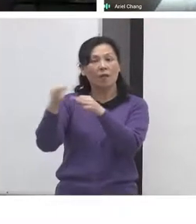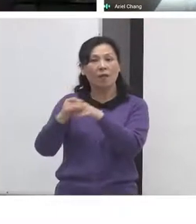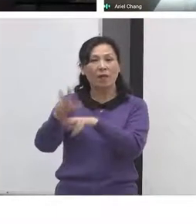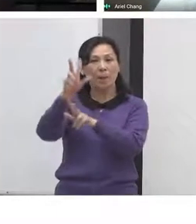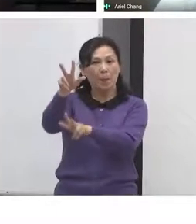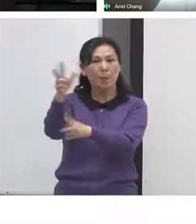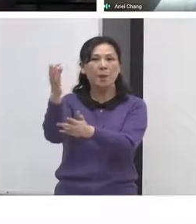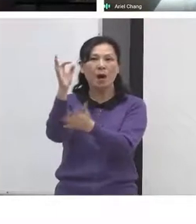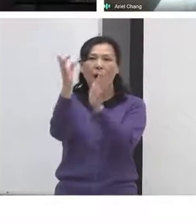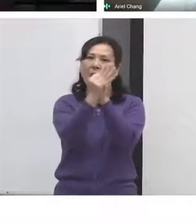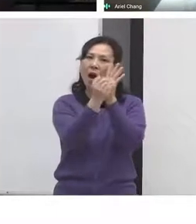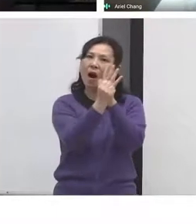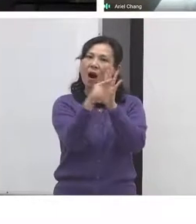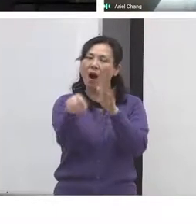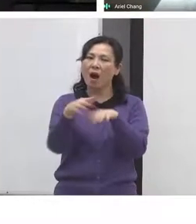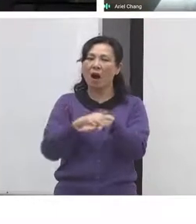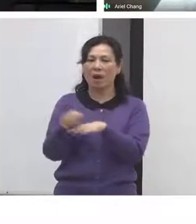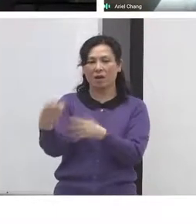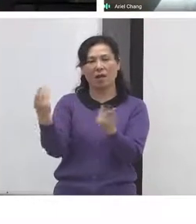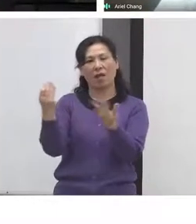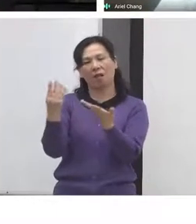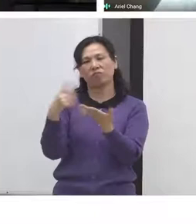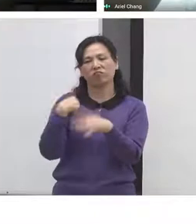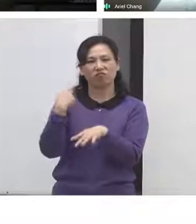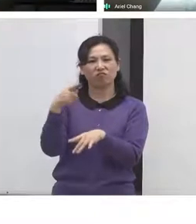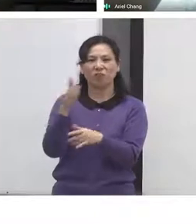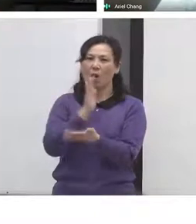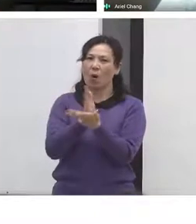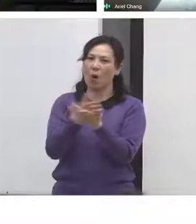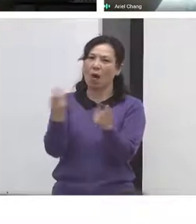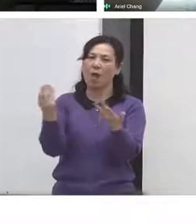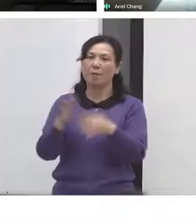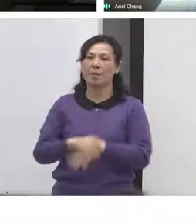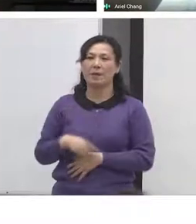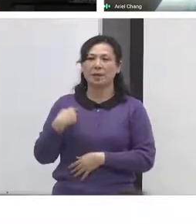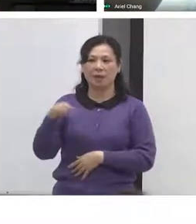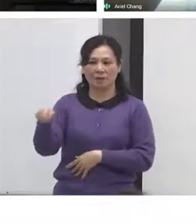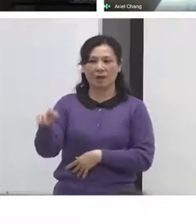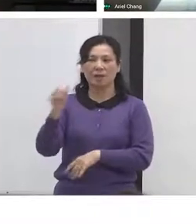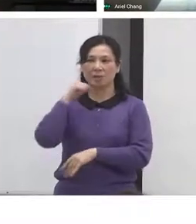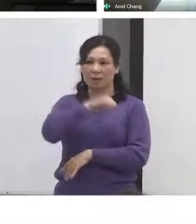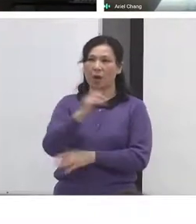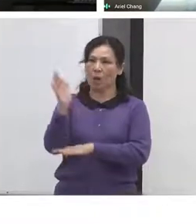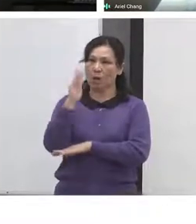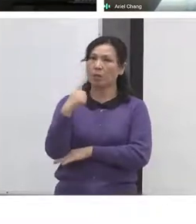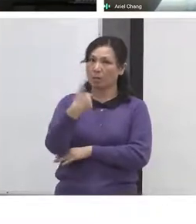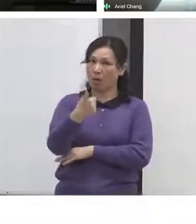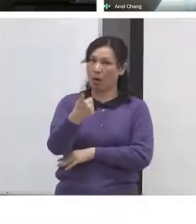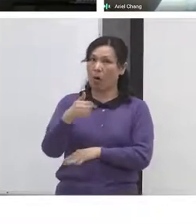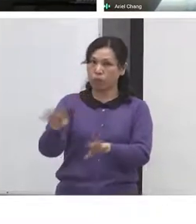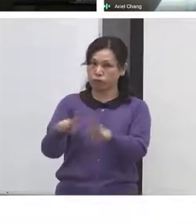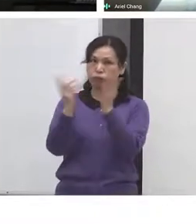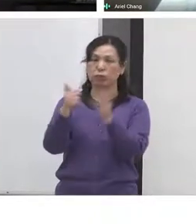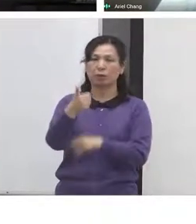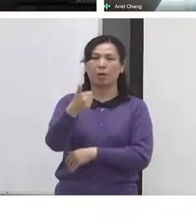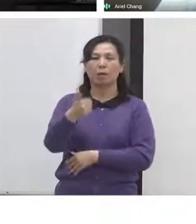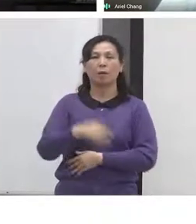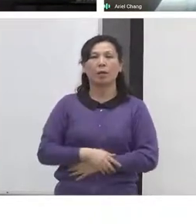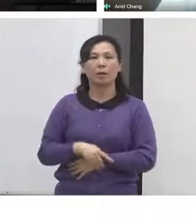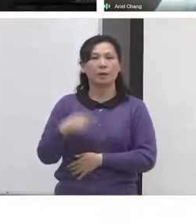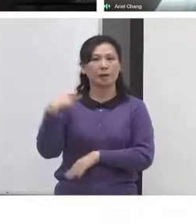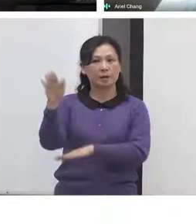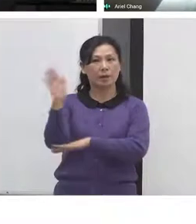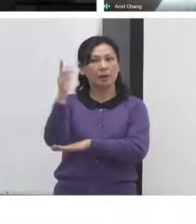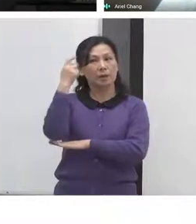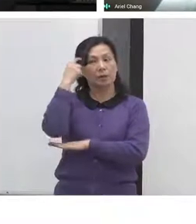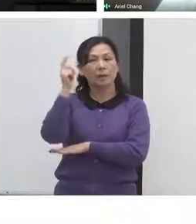话，我觉得其实实价登录在台湾政府来讲是一个非常好的开始。那就政府单位的想法，应